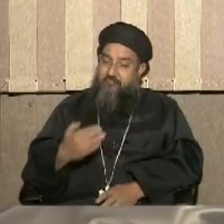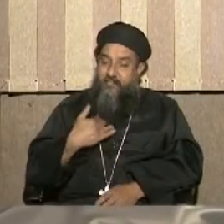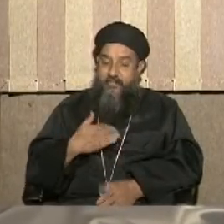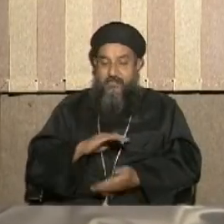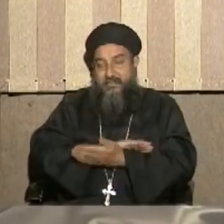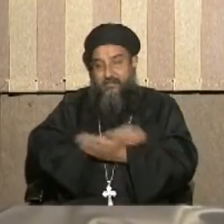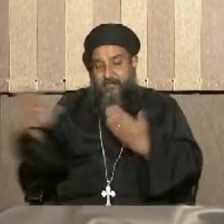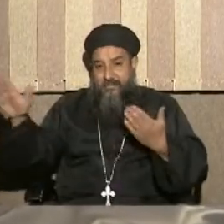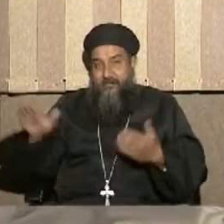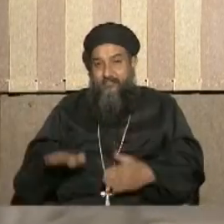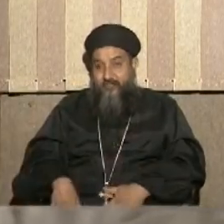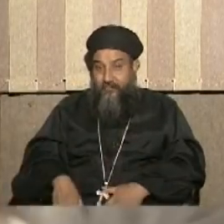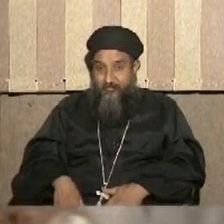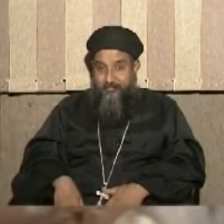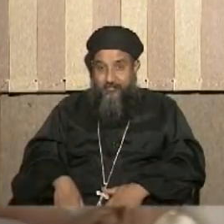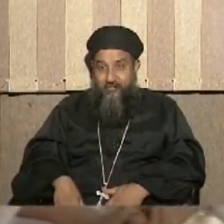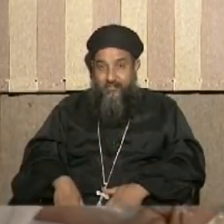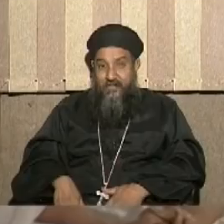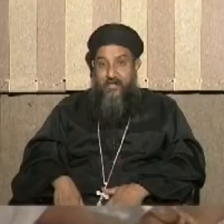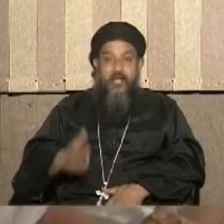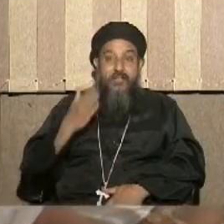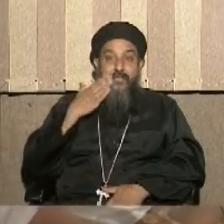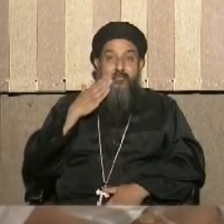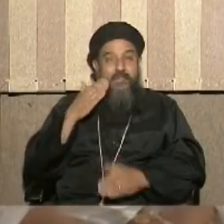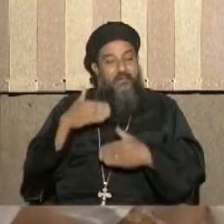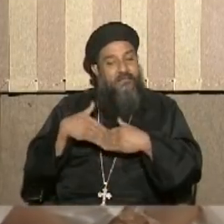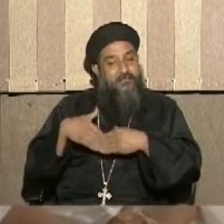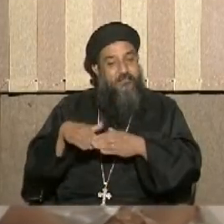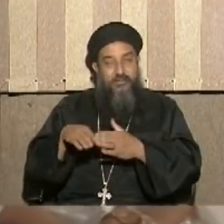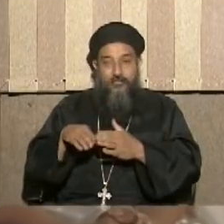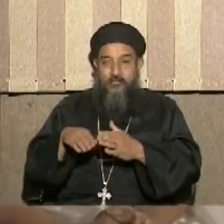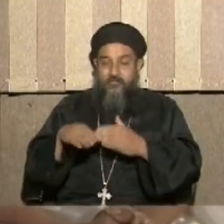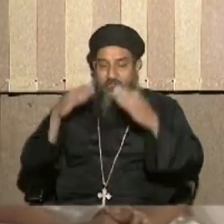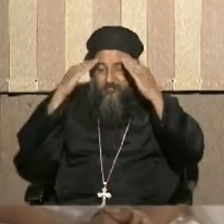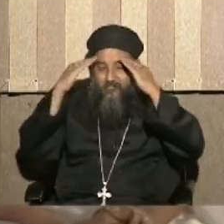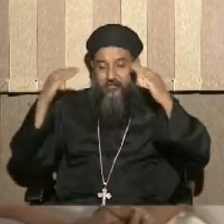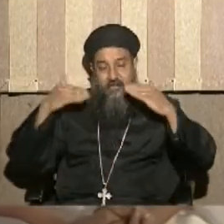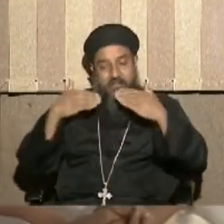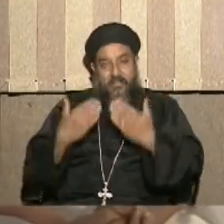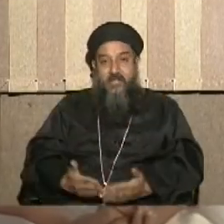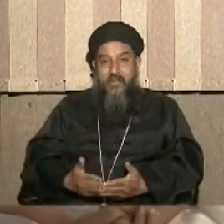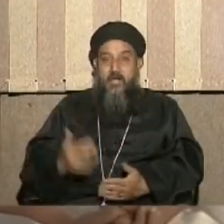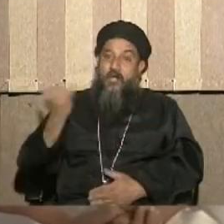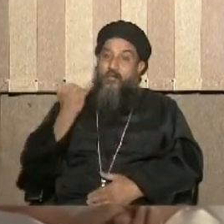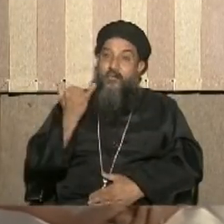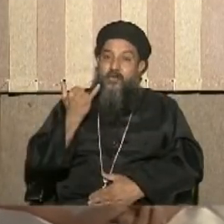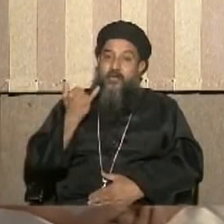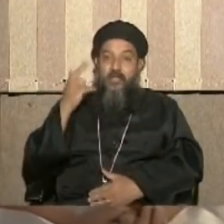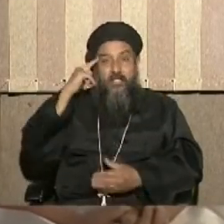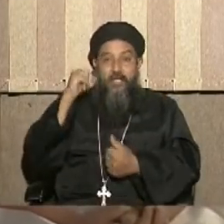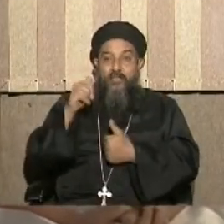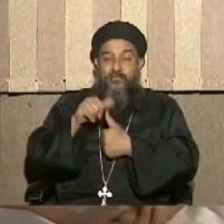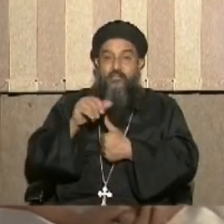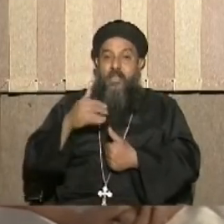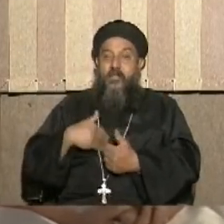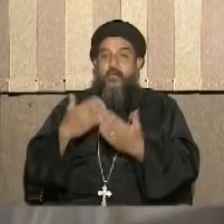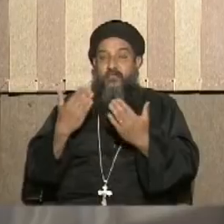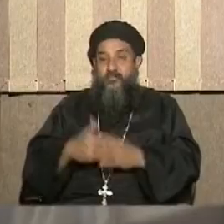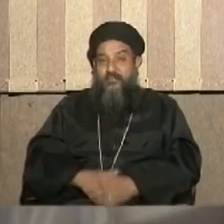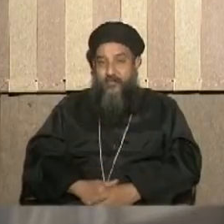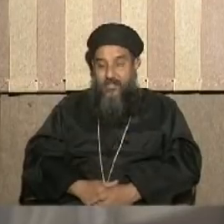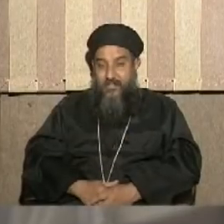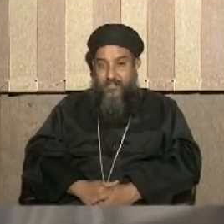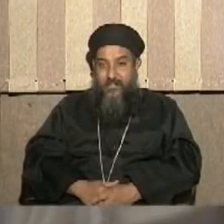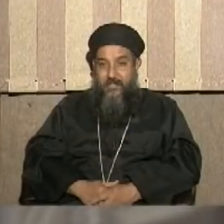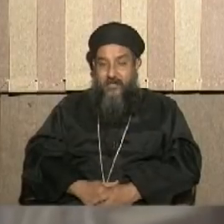يعني مفيش فايدة؟ يا أمي سيبيهم يكملوا اللي هم بدأوه، المهم إنهم يذكرونا في صلواتهم.